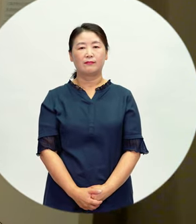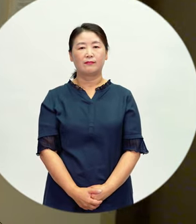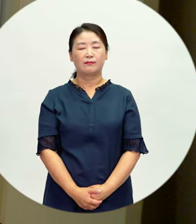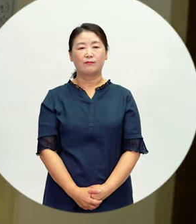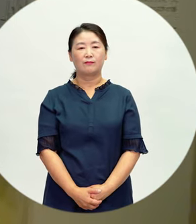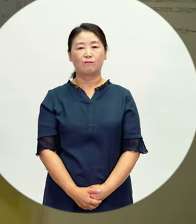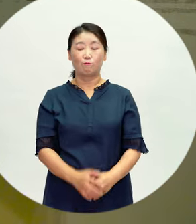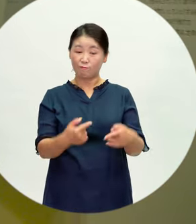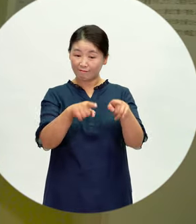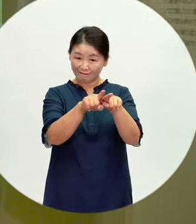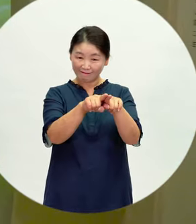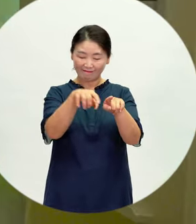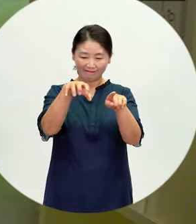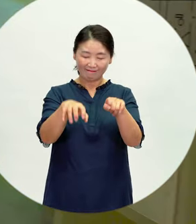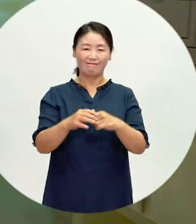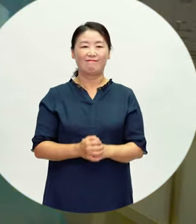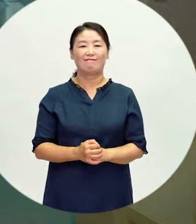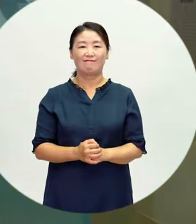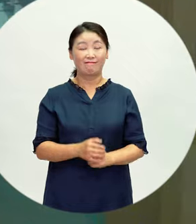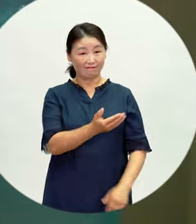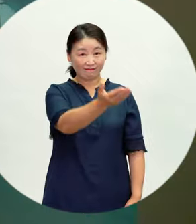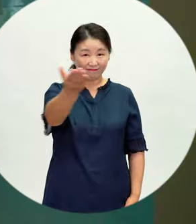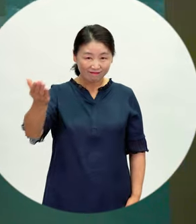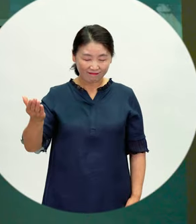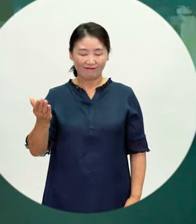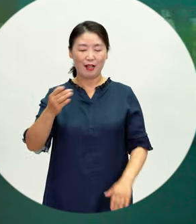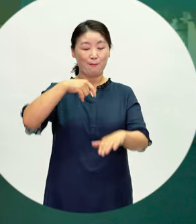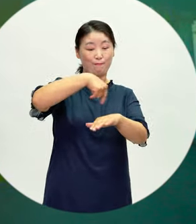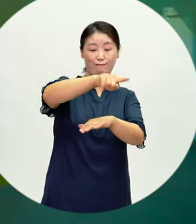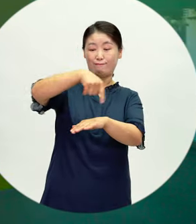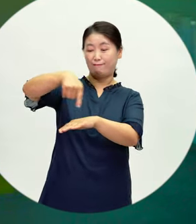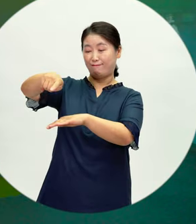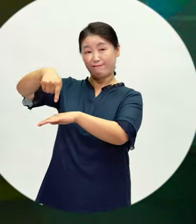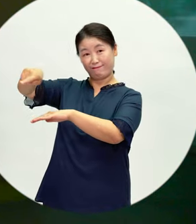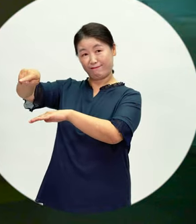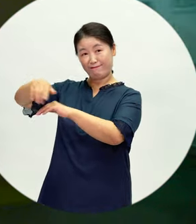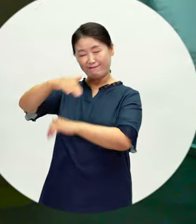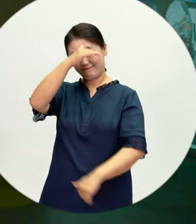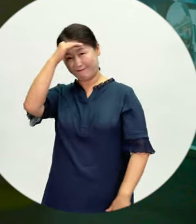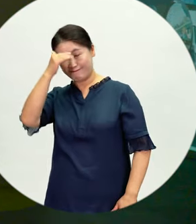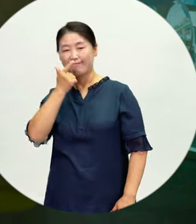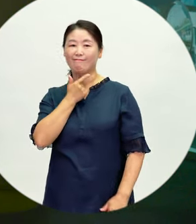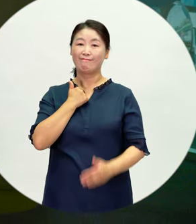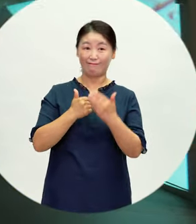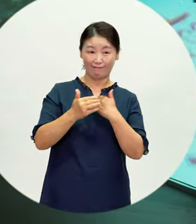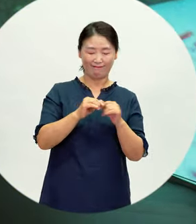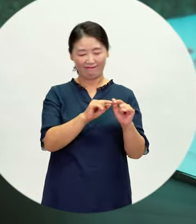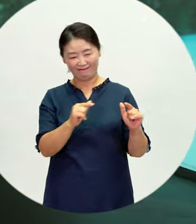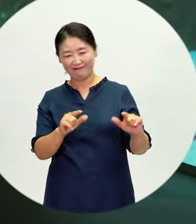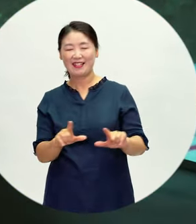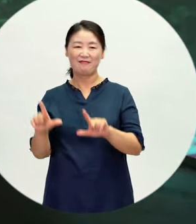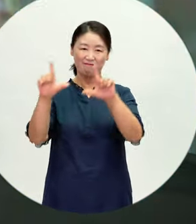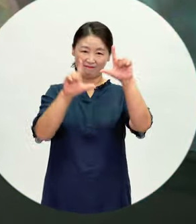함께하는 공간에서는 관람객 여러분들이 박물관 전시실을 나가서 충분히 경험할 수 있는 우리의 가장 평범하고도